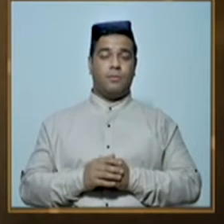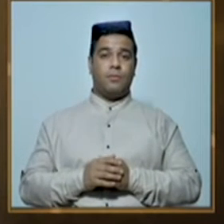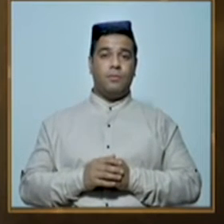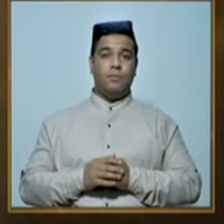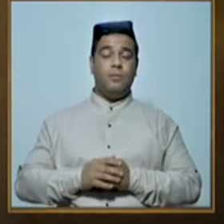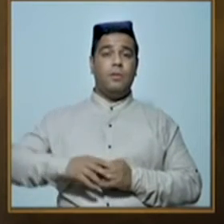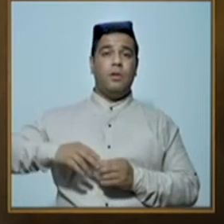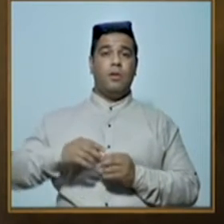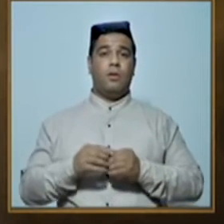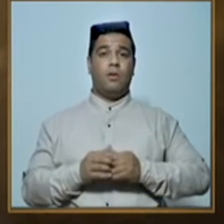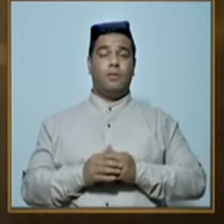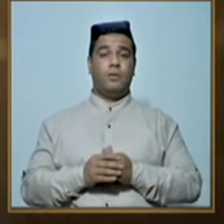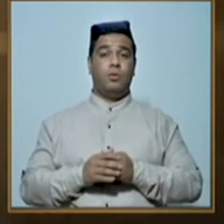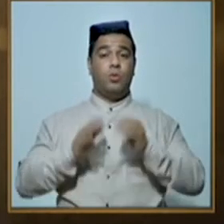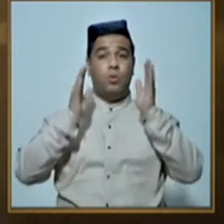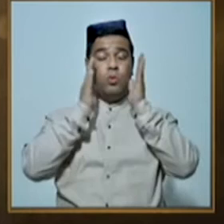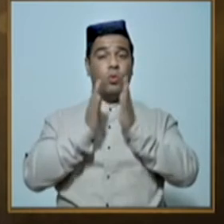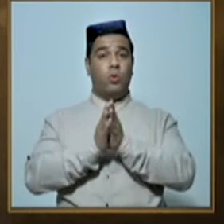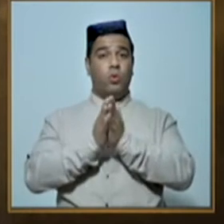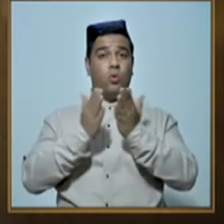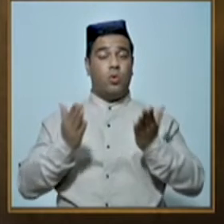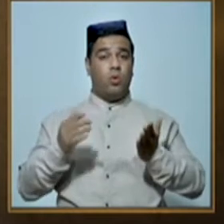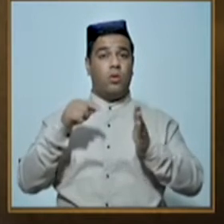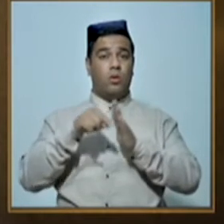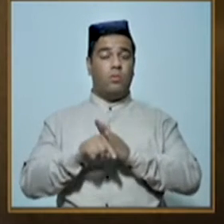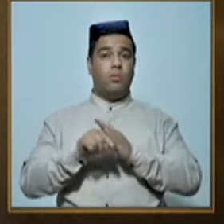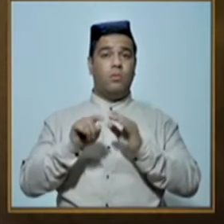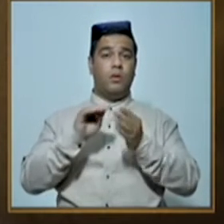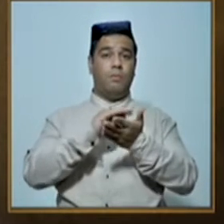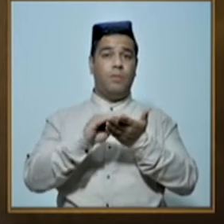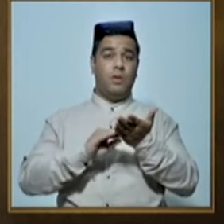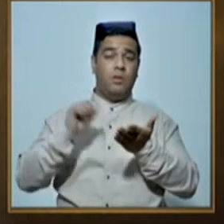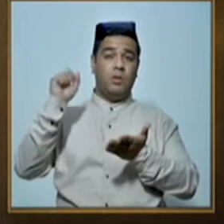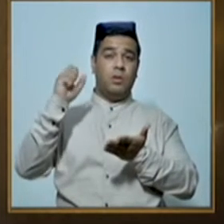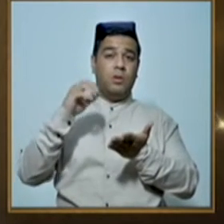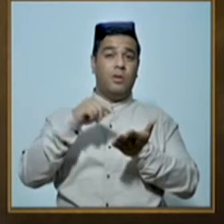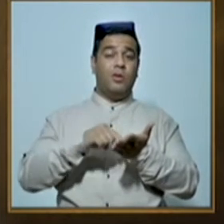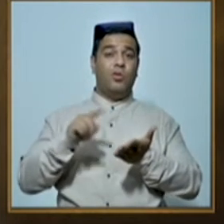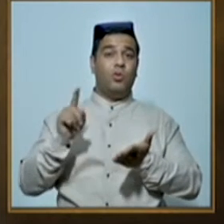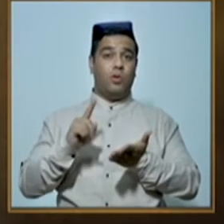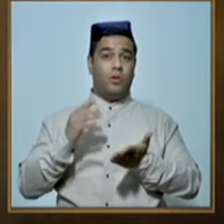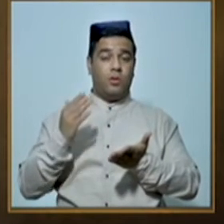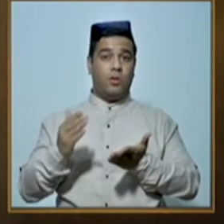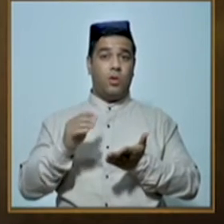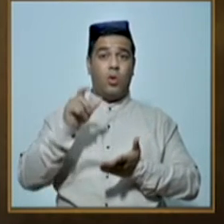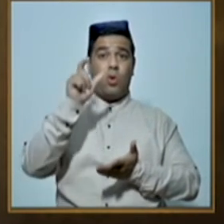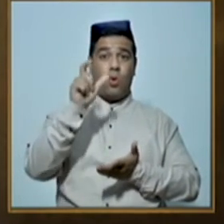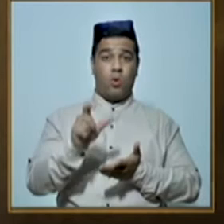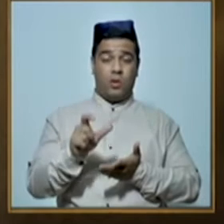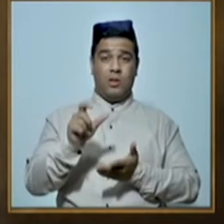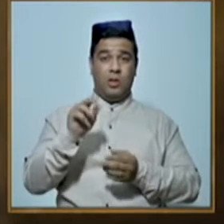Manmanlarni eng Qur'oni Karim sifat qilib bergan odam